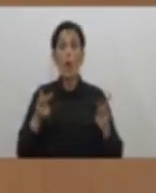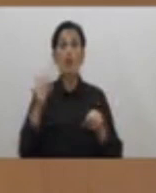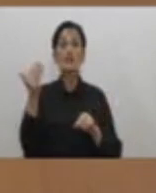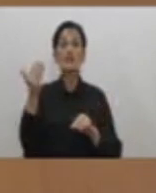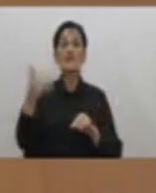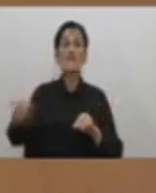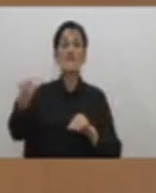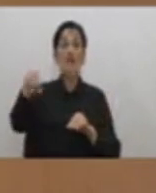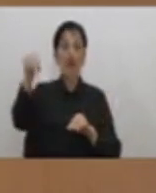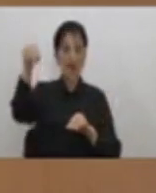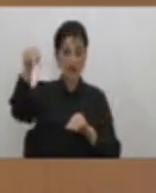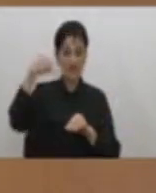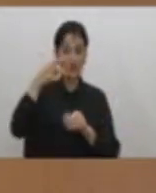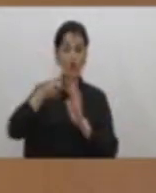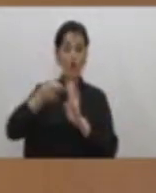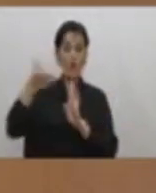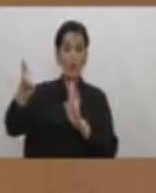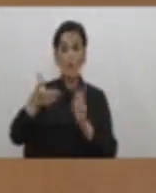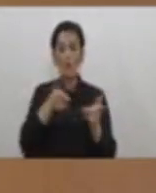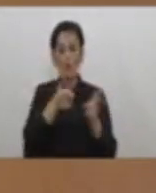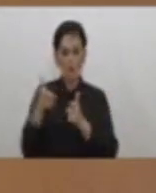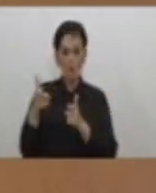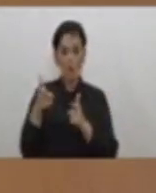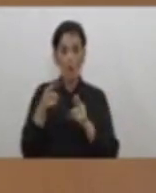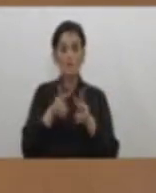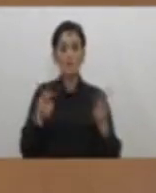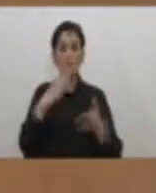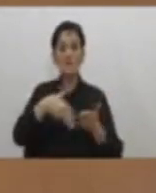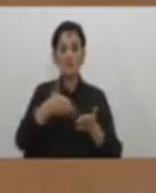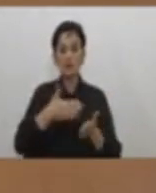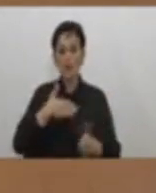თქვენგან თქვენსკენ და მოემზადეთ დეოლიგარქიზაციისთვის შევემეგობრებო მადლობა